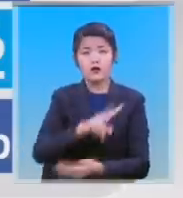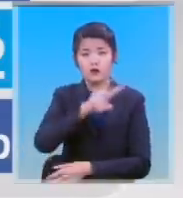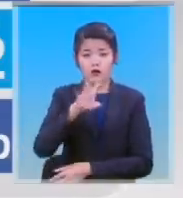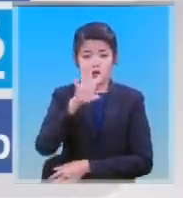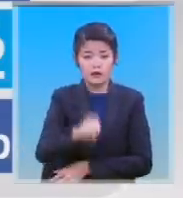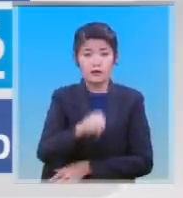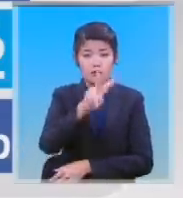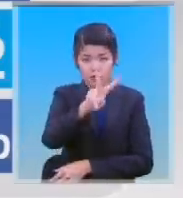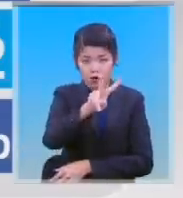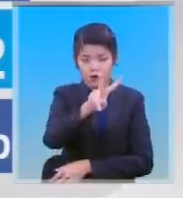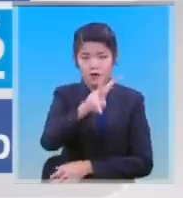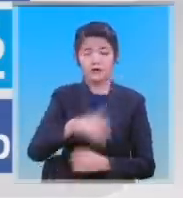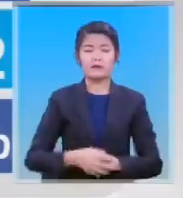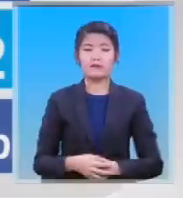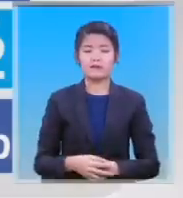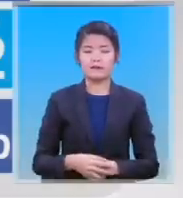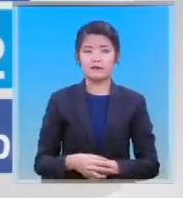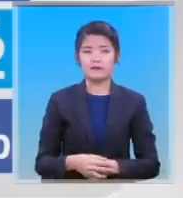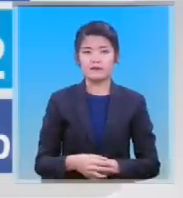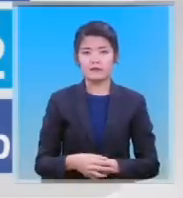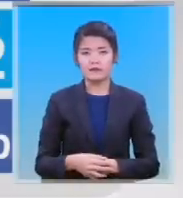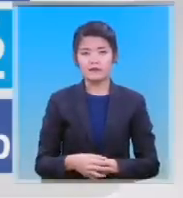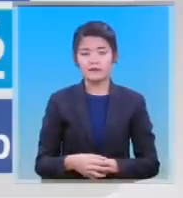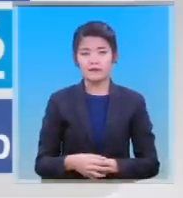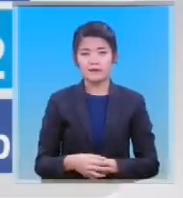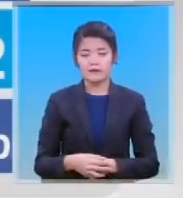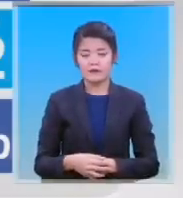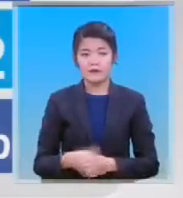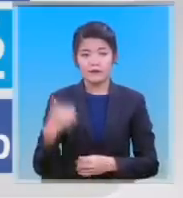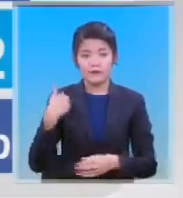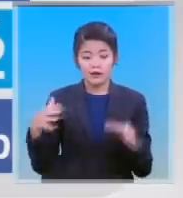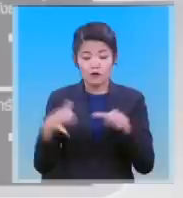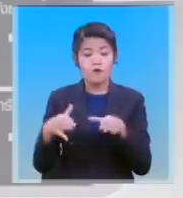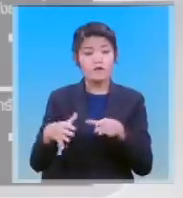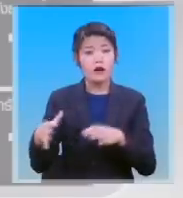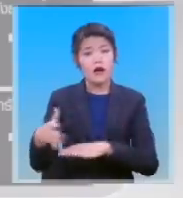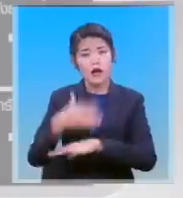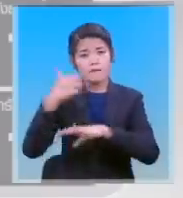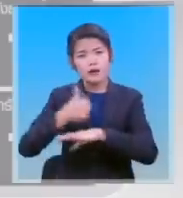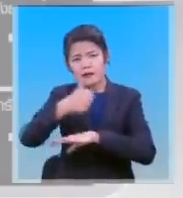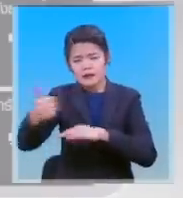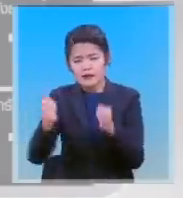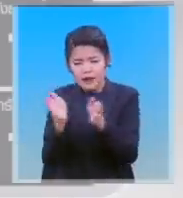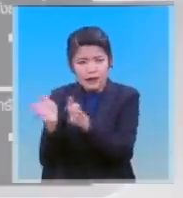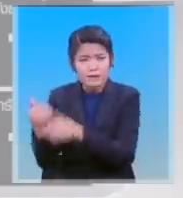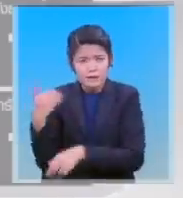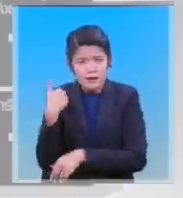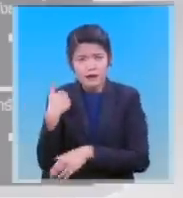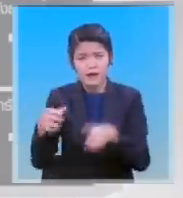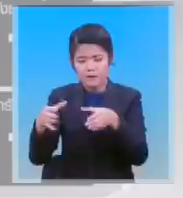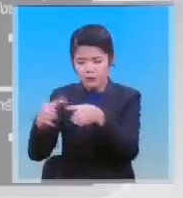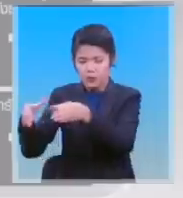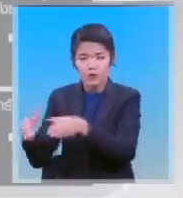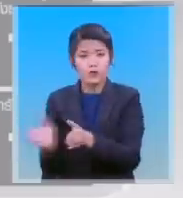242ที่นั่ง ค่ะ นะคะคุณผู้ชมแล้วก็ยังมีพรรคการเมืองขนาดเล็กอีกนะที่ยังมีอีก11พรรคการเมือง